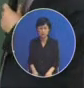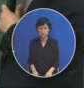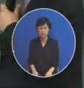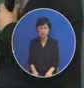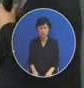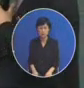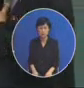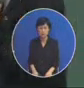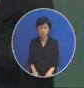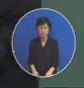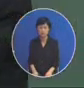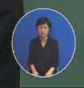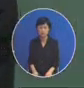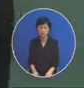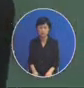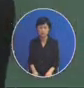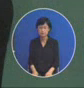이